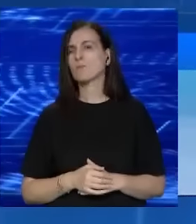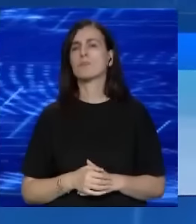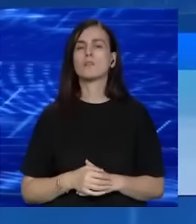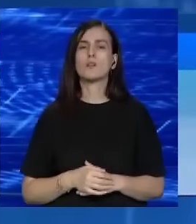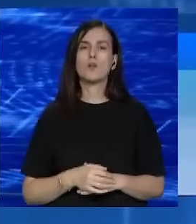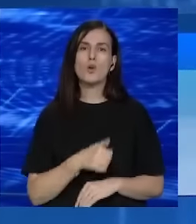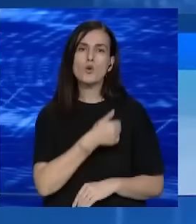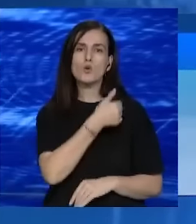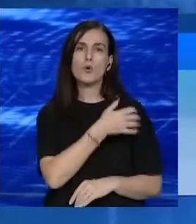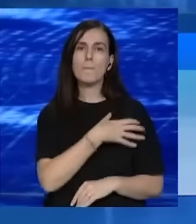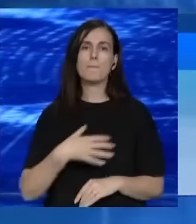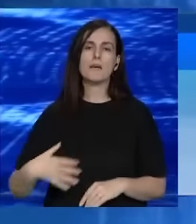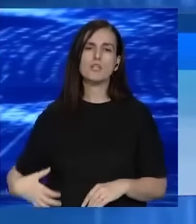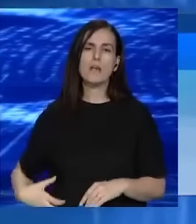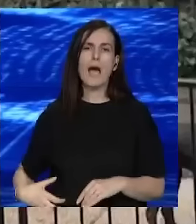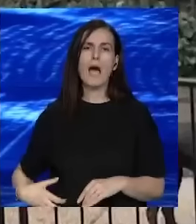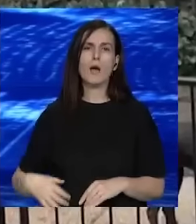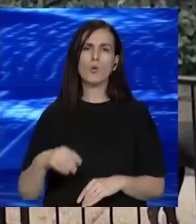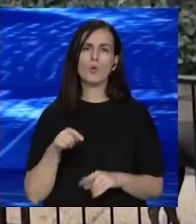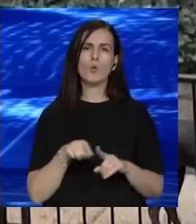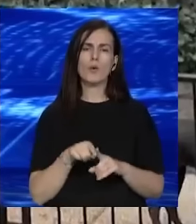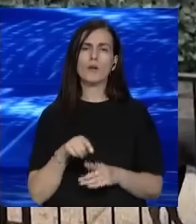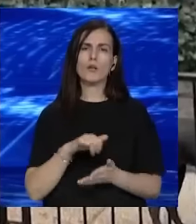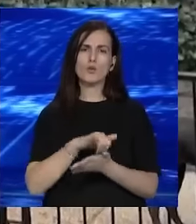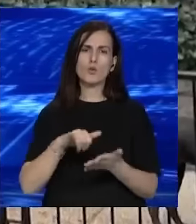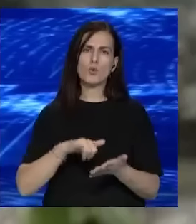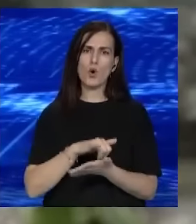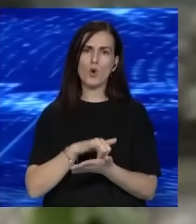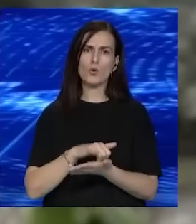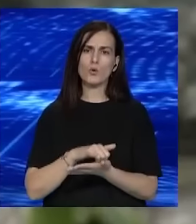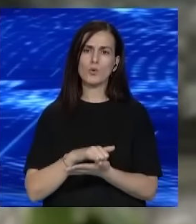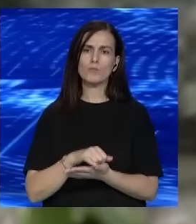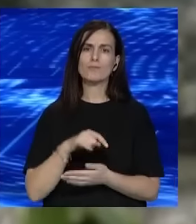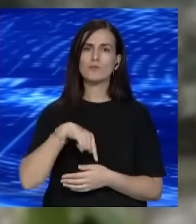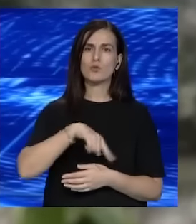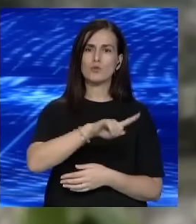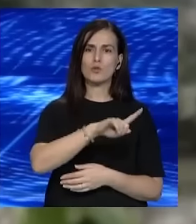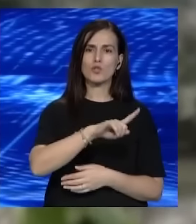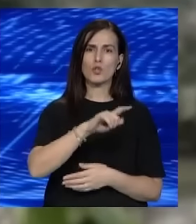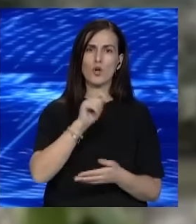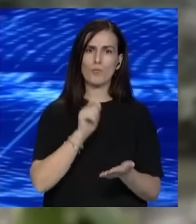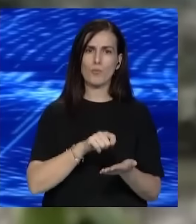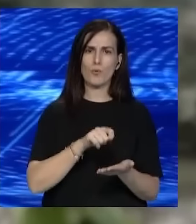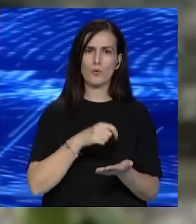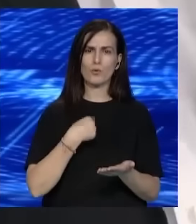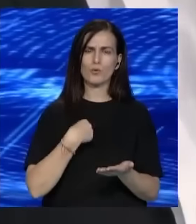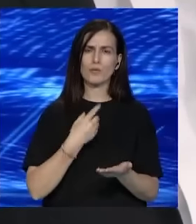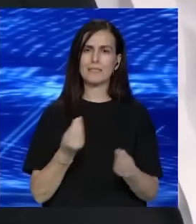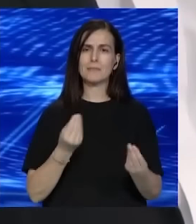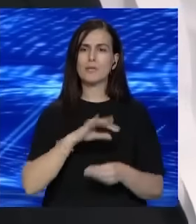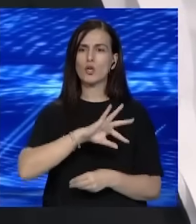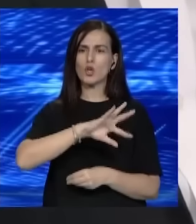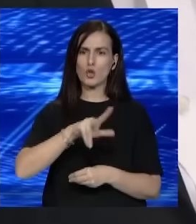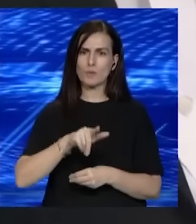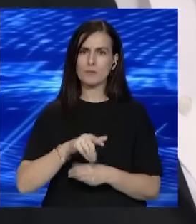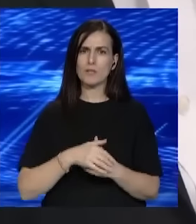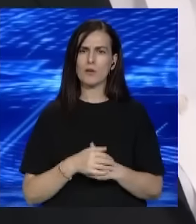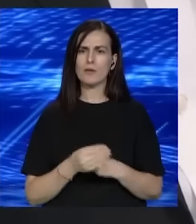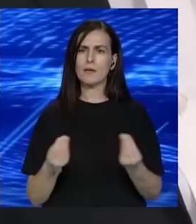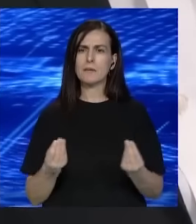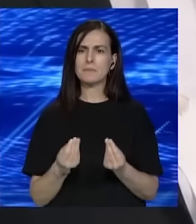Kryebashkiaku demokrat i New Yorkut Eric Adams do të përballet në gjykat me 5 akuzat për korrupsion. Ai akuzohet